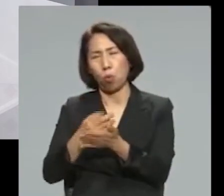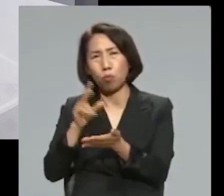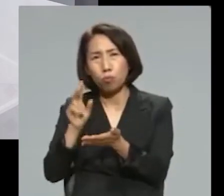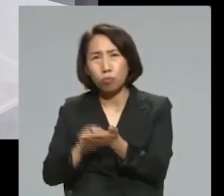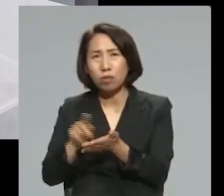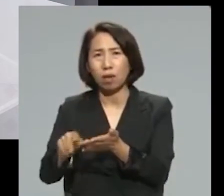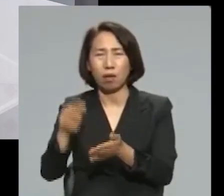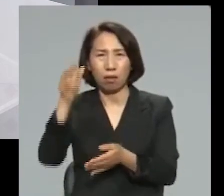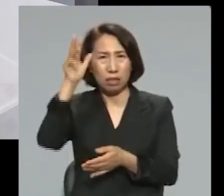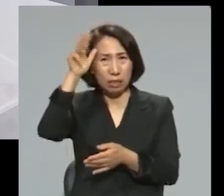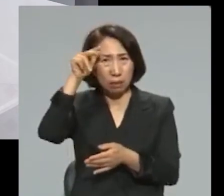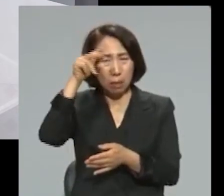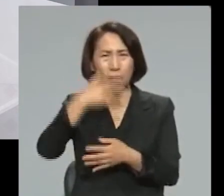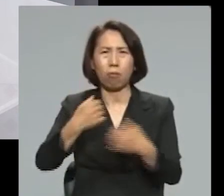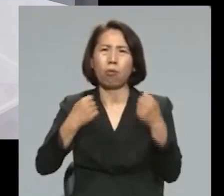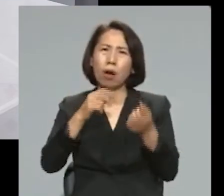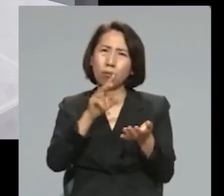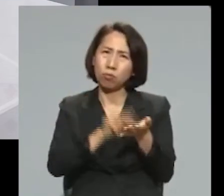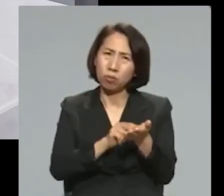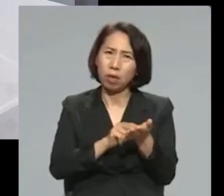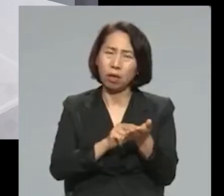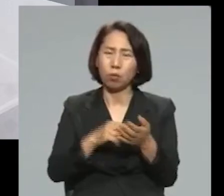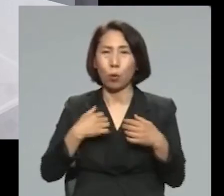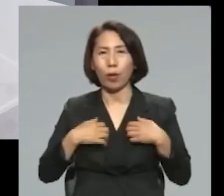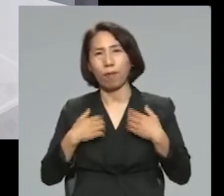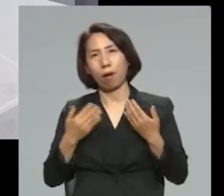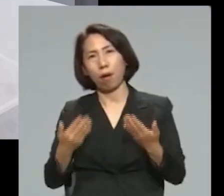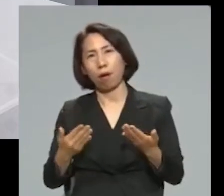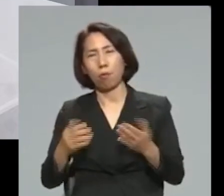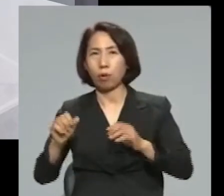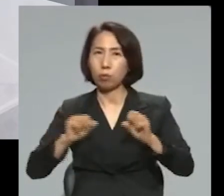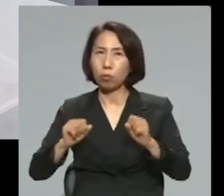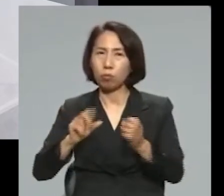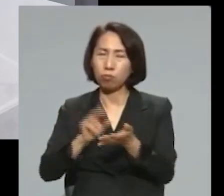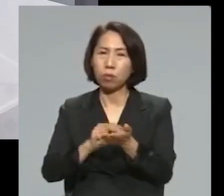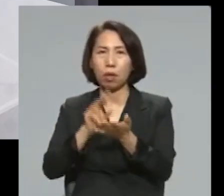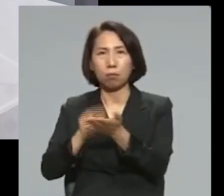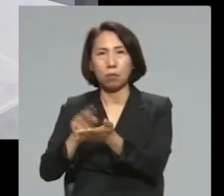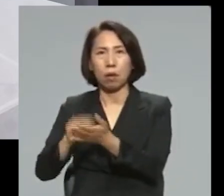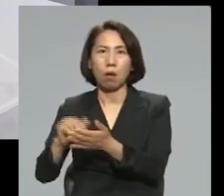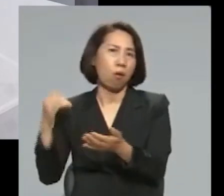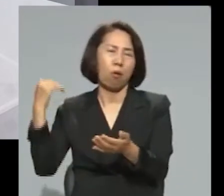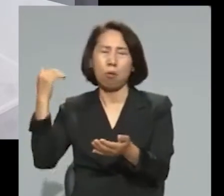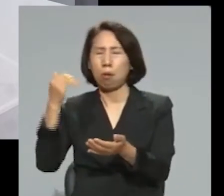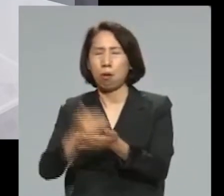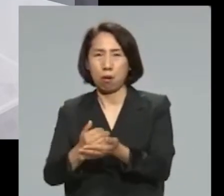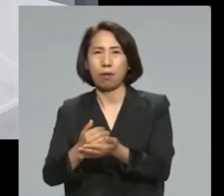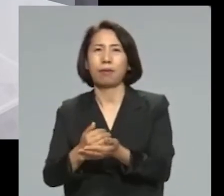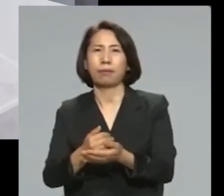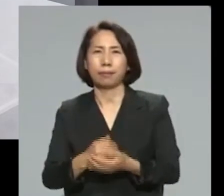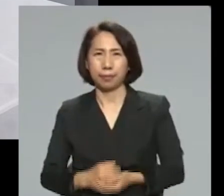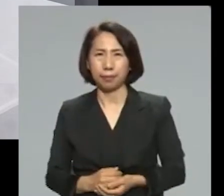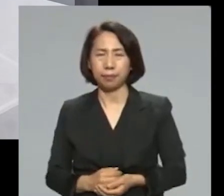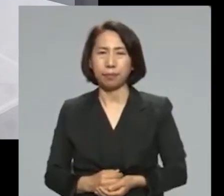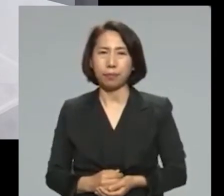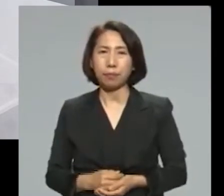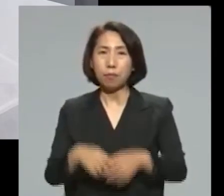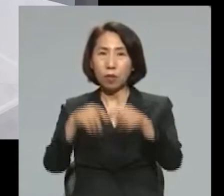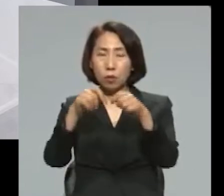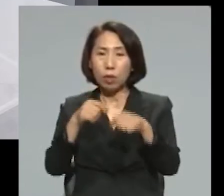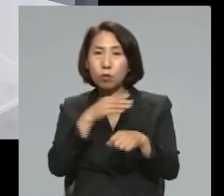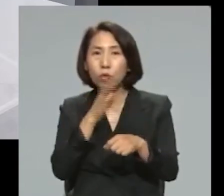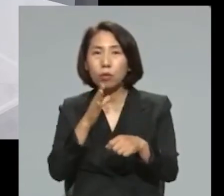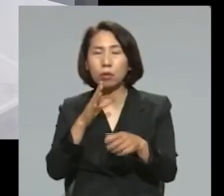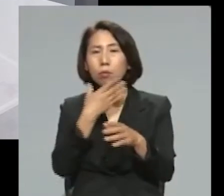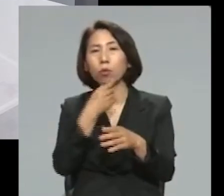치매 및 건강 문제, 여가 활동 문제 등 해결해야 할 문제가 산적해 있습니다. 구체적인 노인